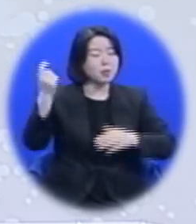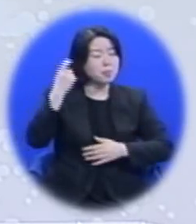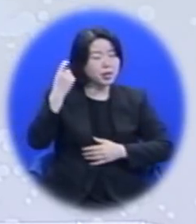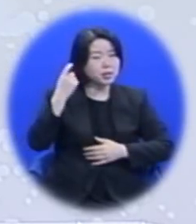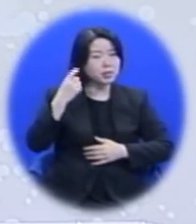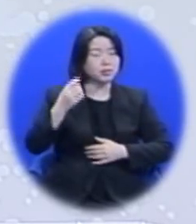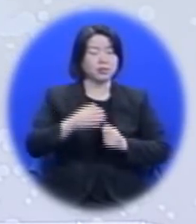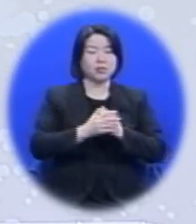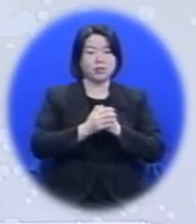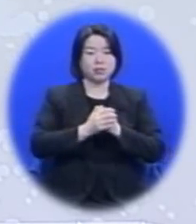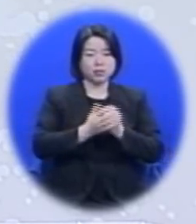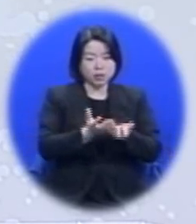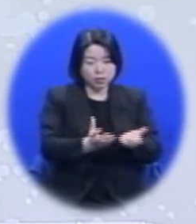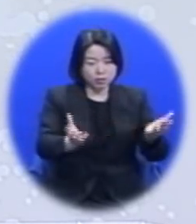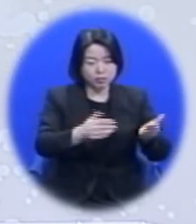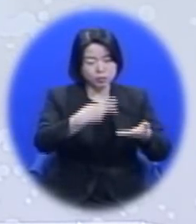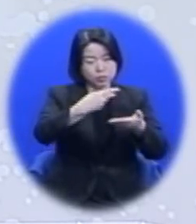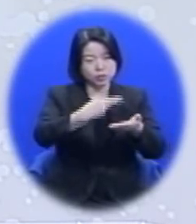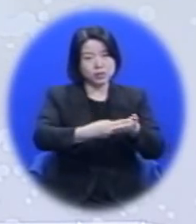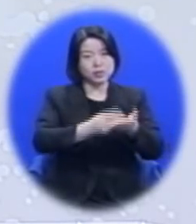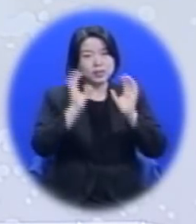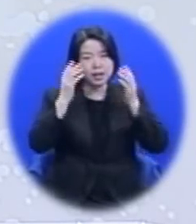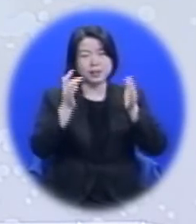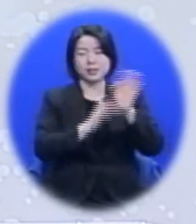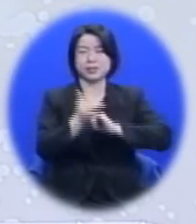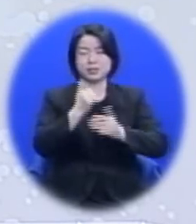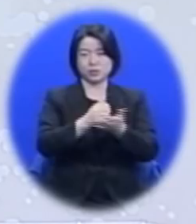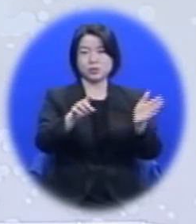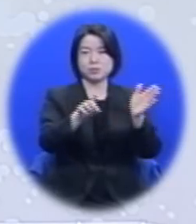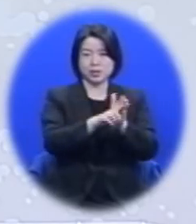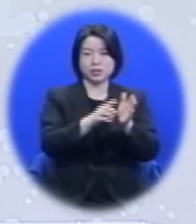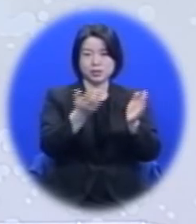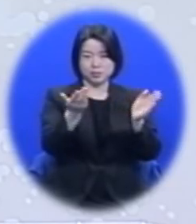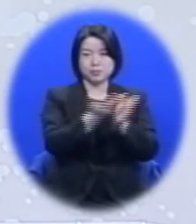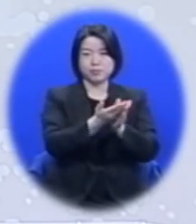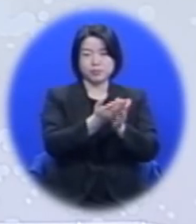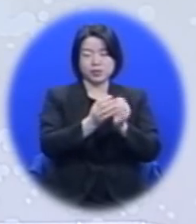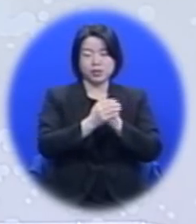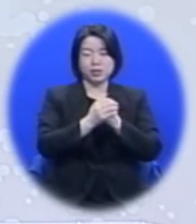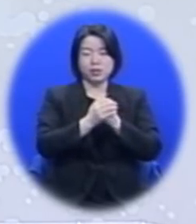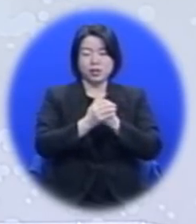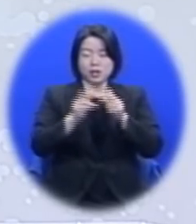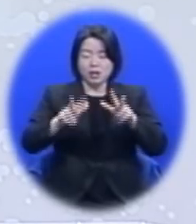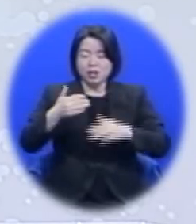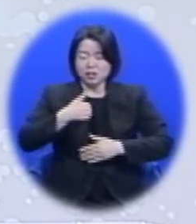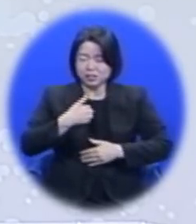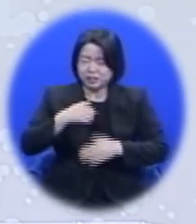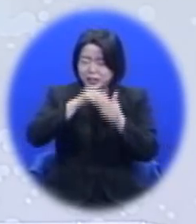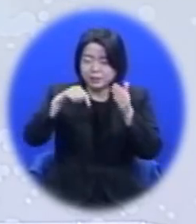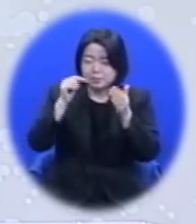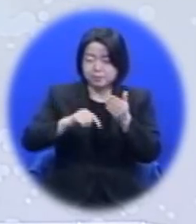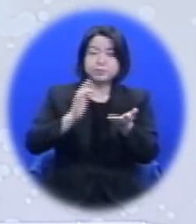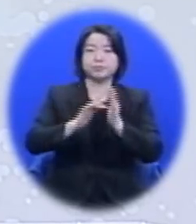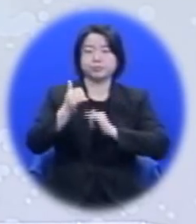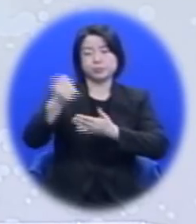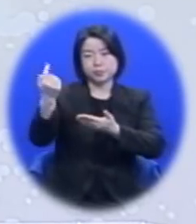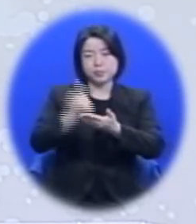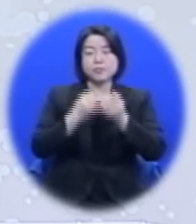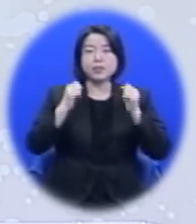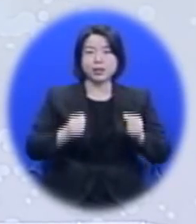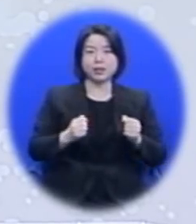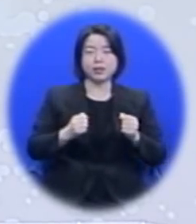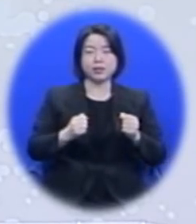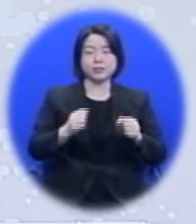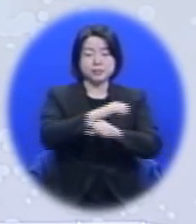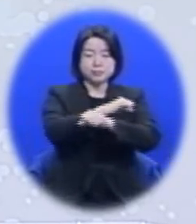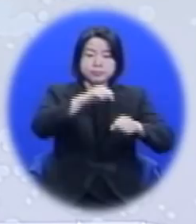만났습니다. 저는요, 예수님이 제 안에 와 계세요. 아니, 들판의 목동을 제가